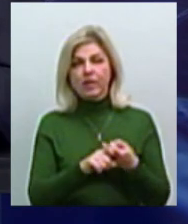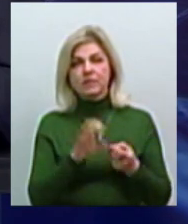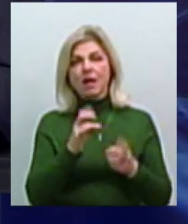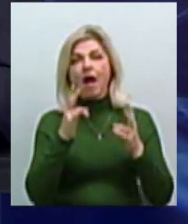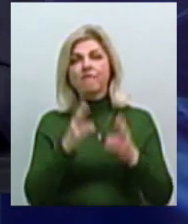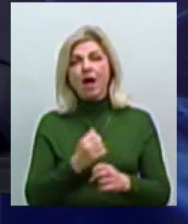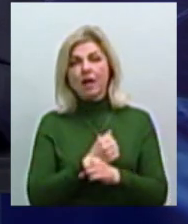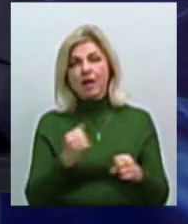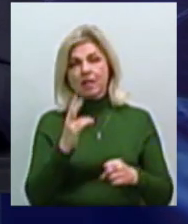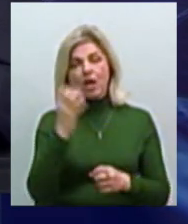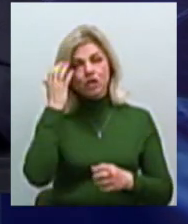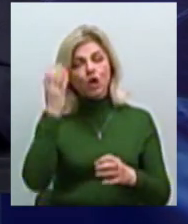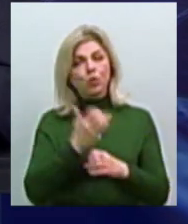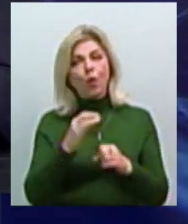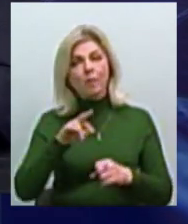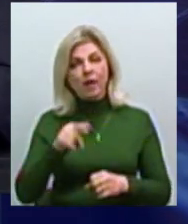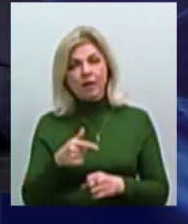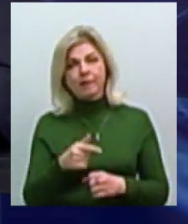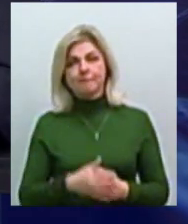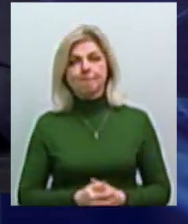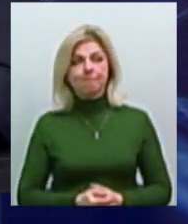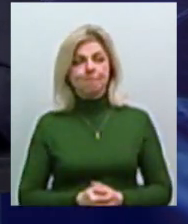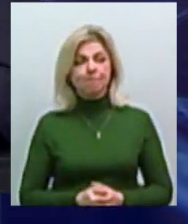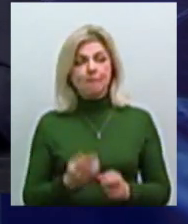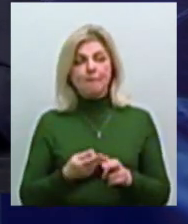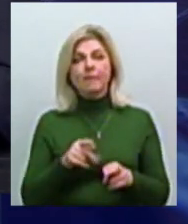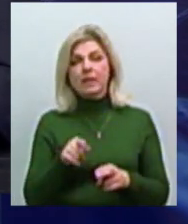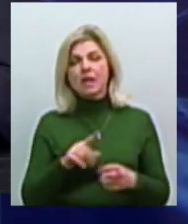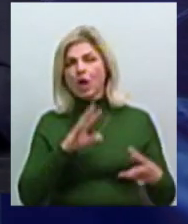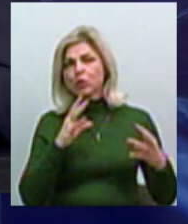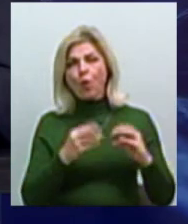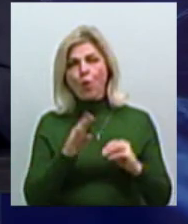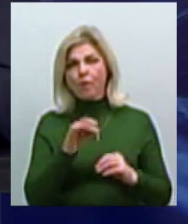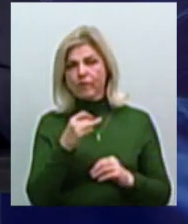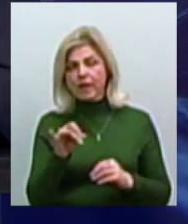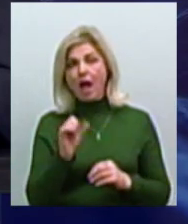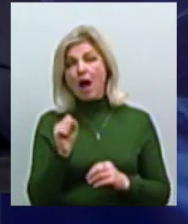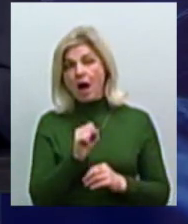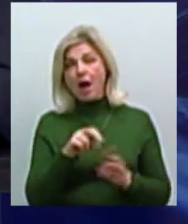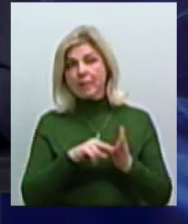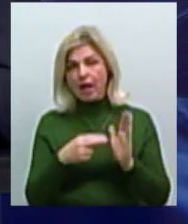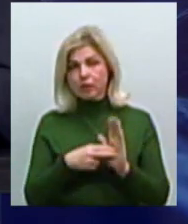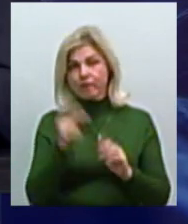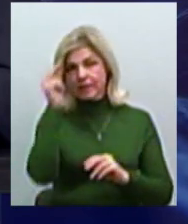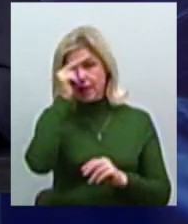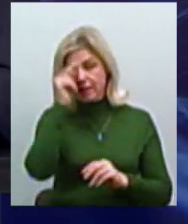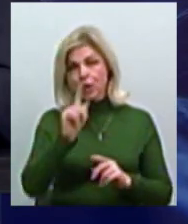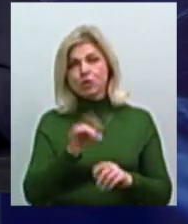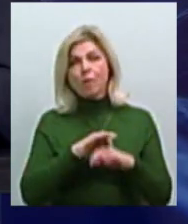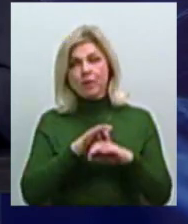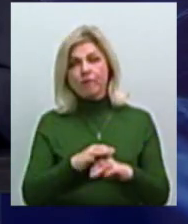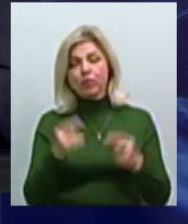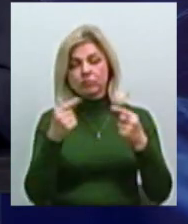аварією на Чорнобильській катастрофі. Це ітоговий. А так, це планові заняття, які проводяться згідно